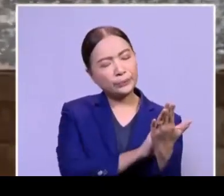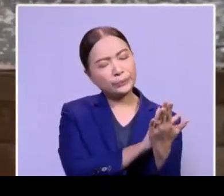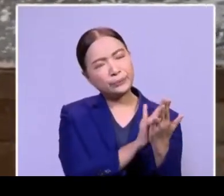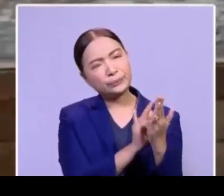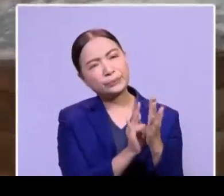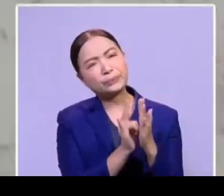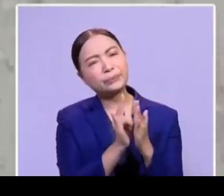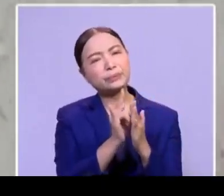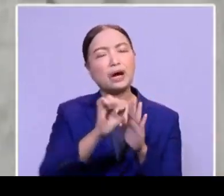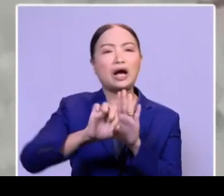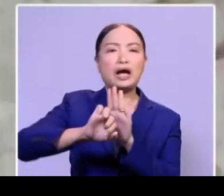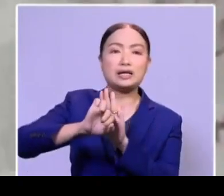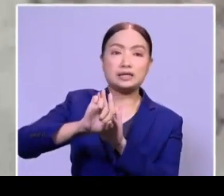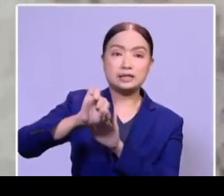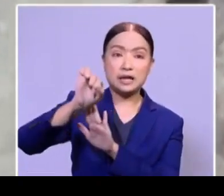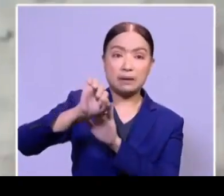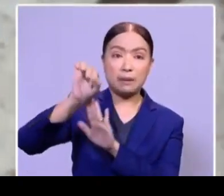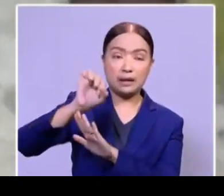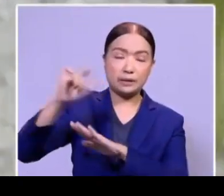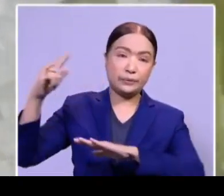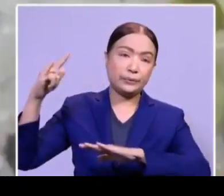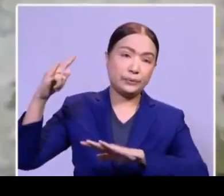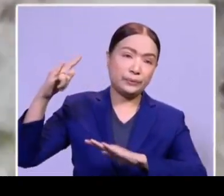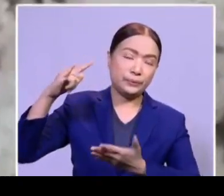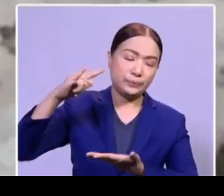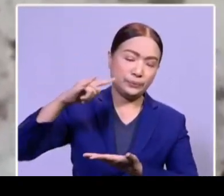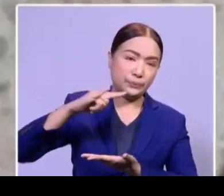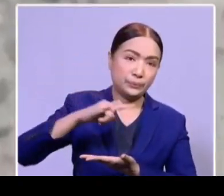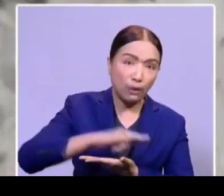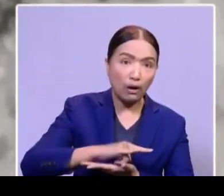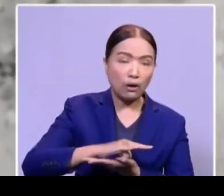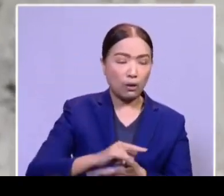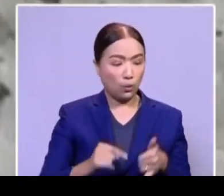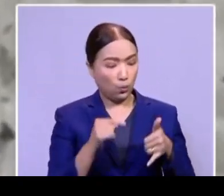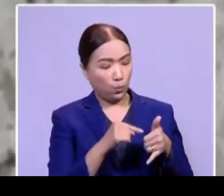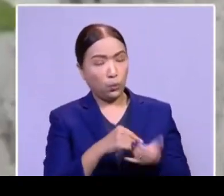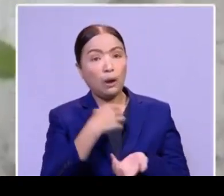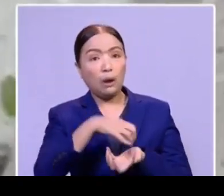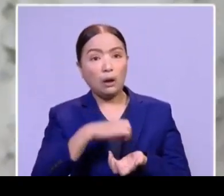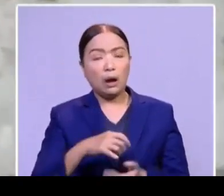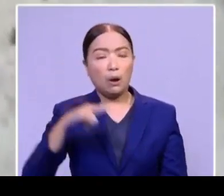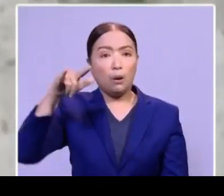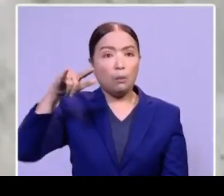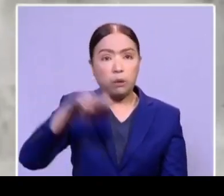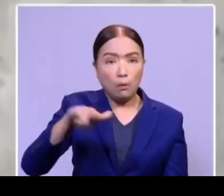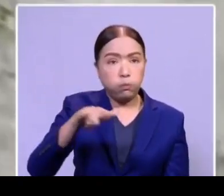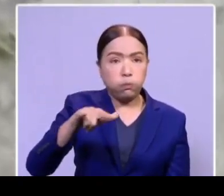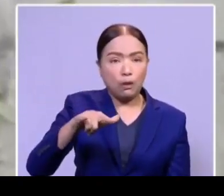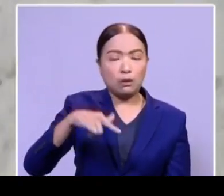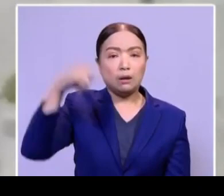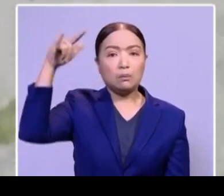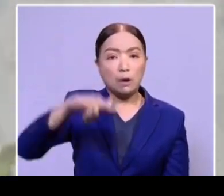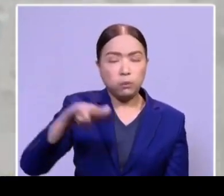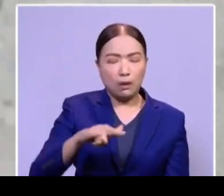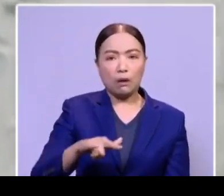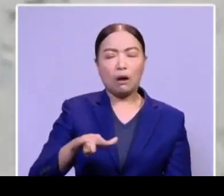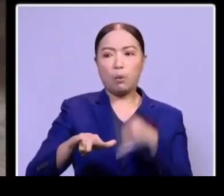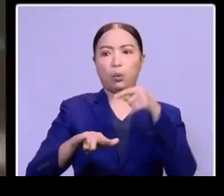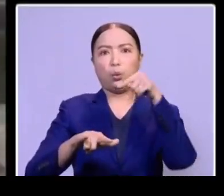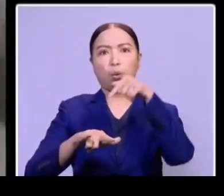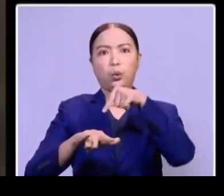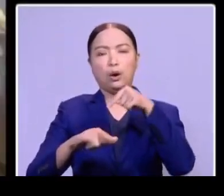หวัดเชียงใหม่และผู้โดยสารเล่าว่าตอนที่ตกหลุมอากาศเนี่ยเครื่องบินมันสั่นด้วยนึกสภาพเรานั่งอยู่บนเครื่องบินแล้ว